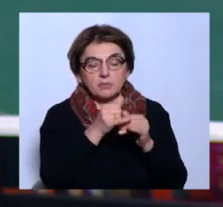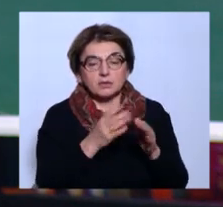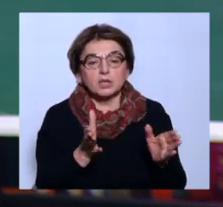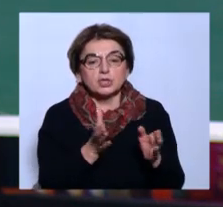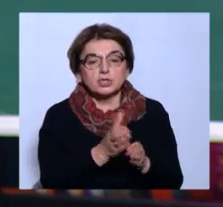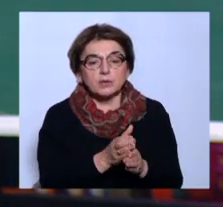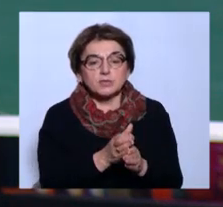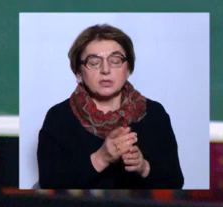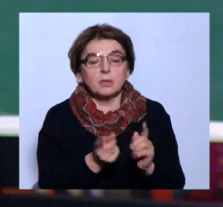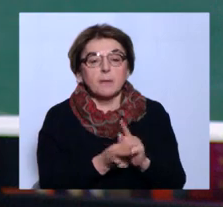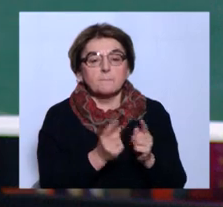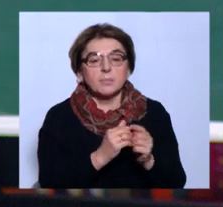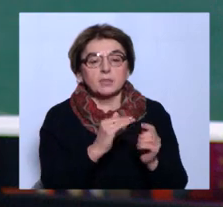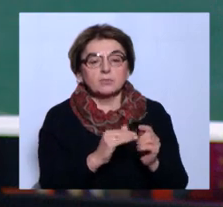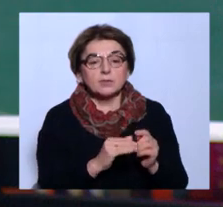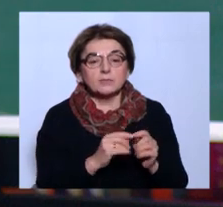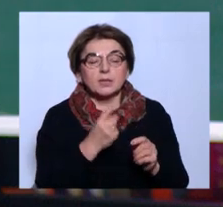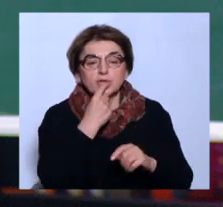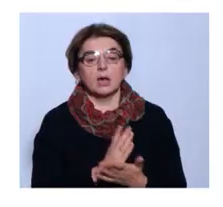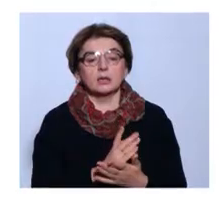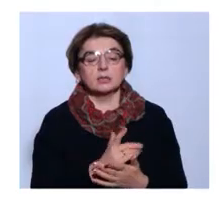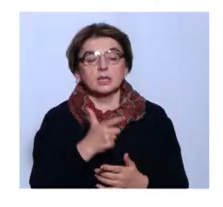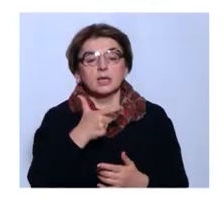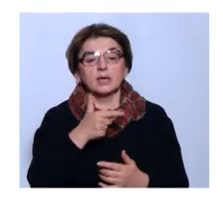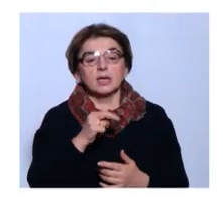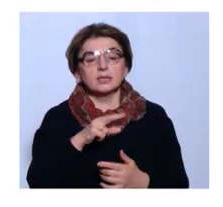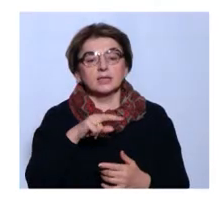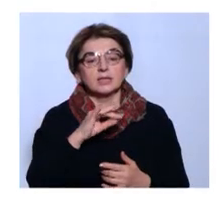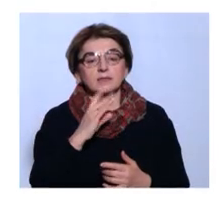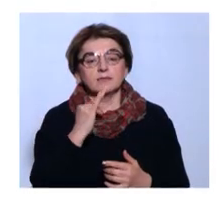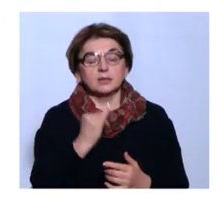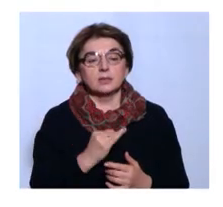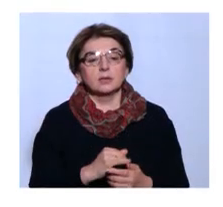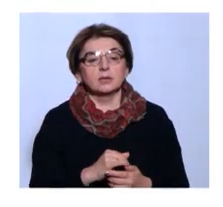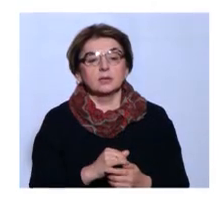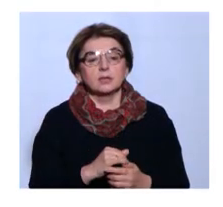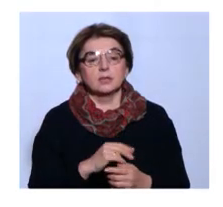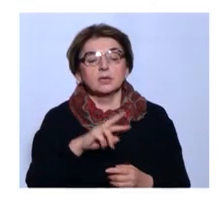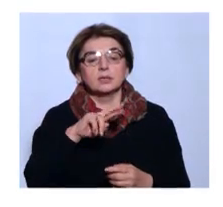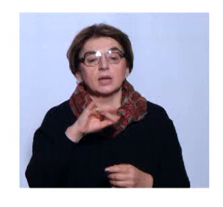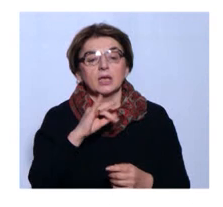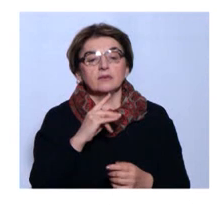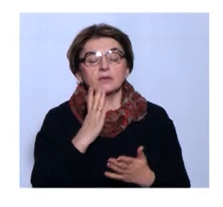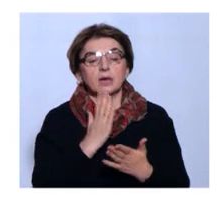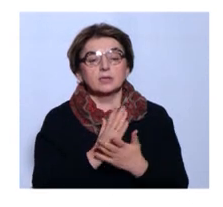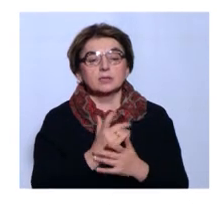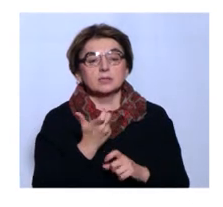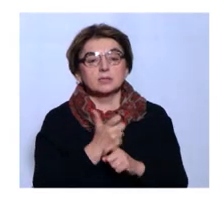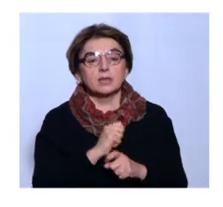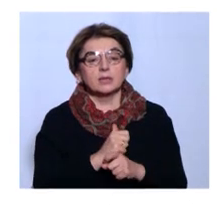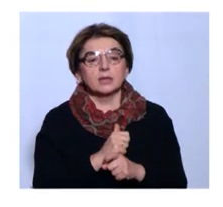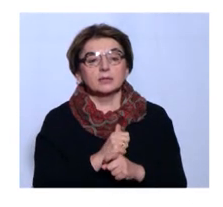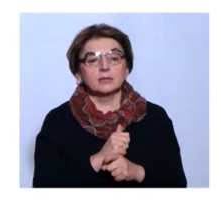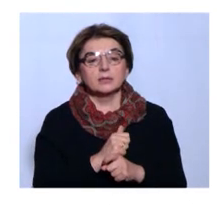ქვედა მხარესაც დაუშვათ ჭიამაიების შემთხვევაშიც ანალოგიური არის. ვხედავთ თანაბარი